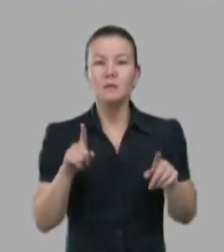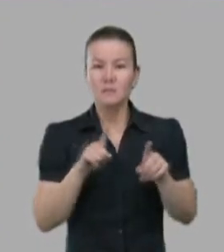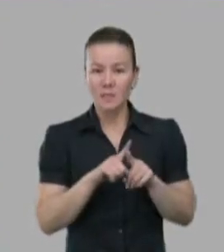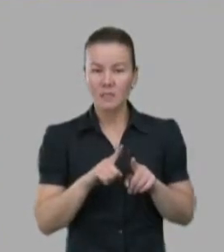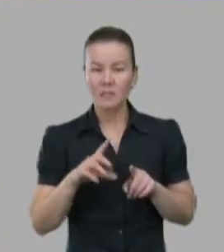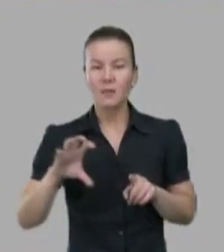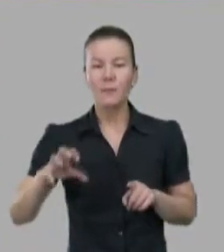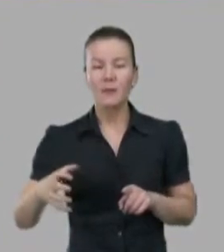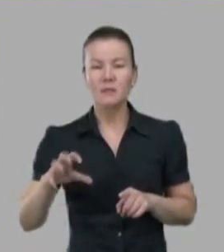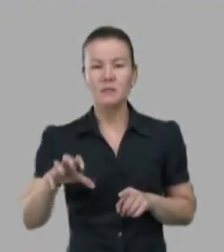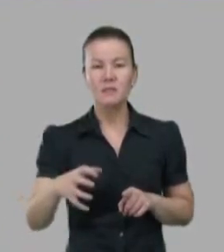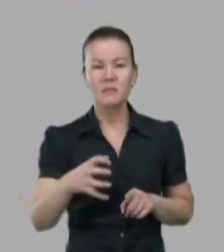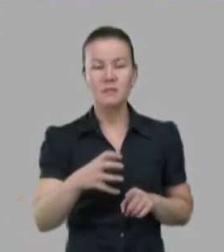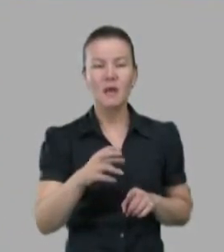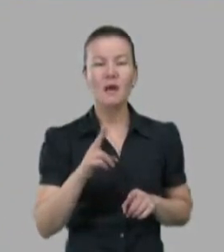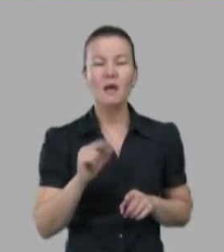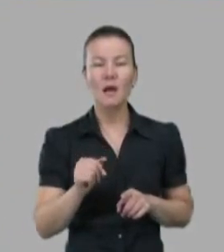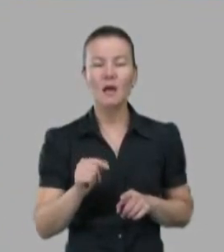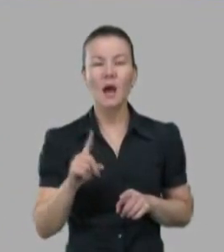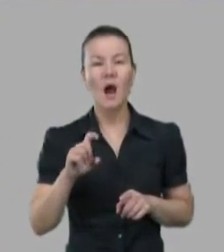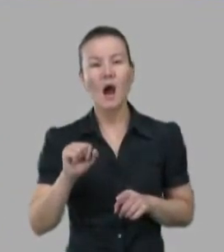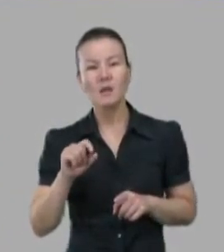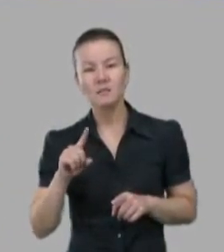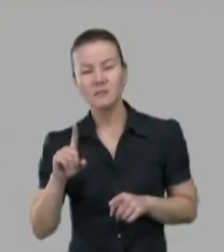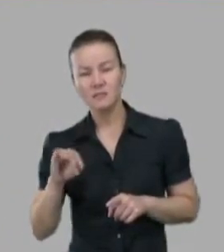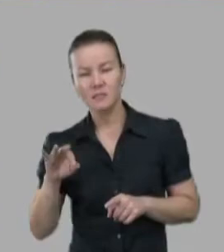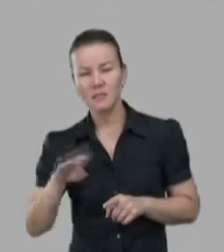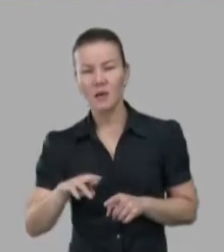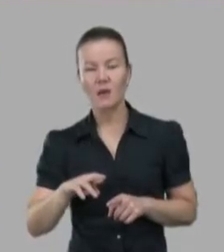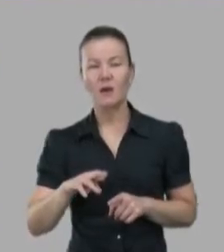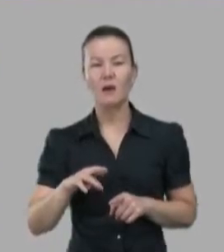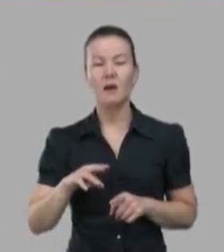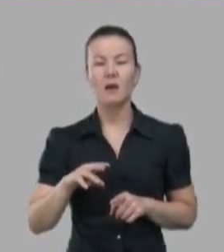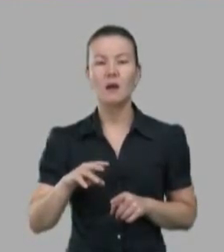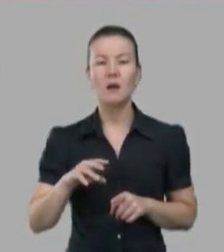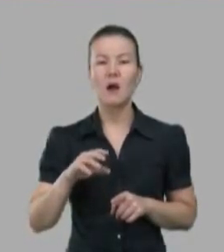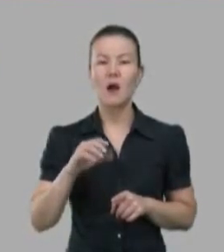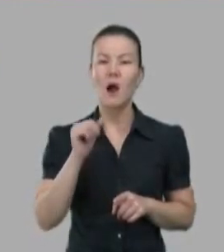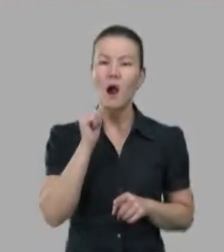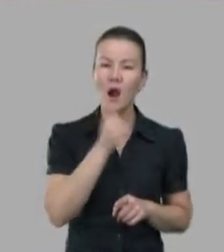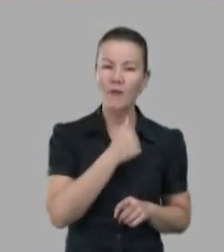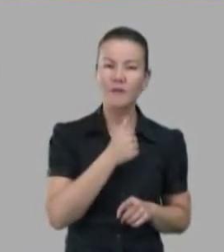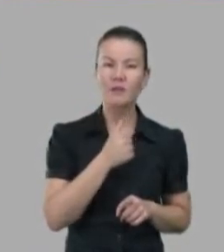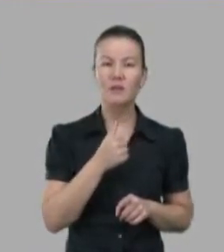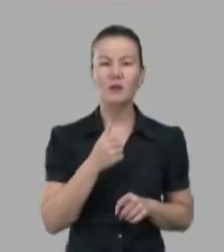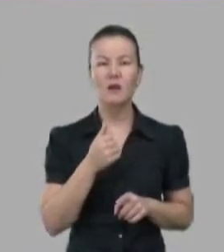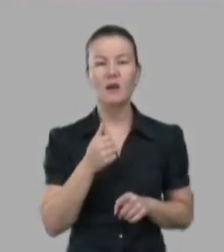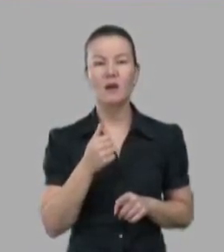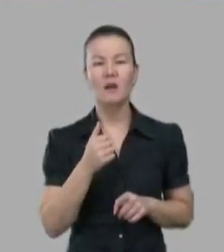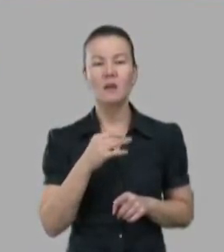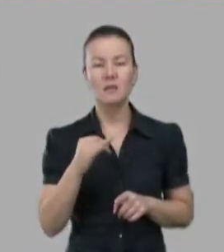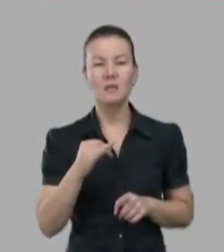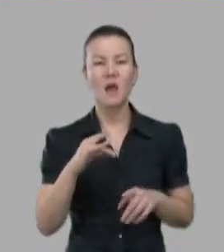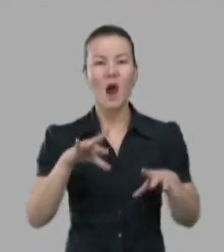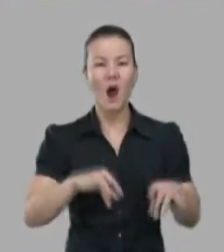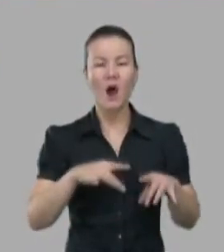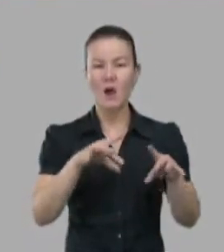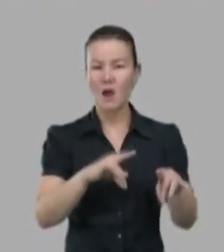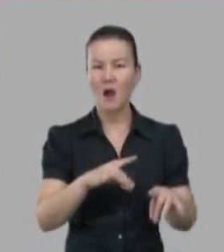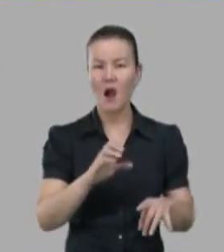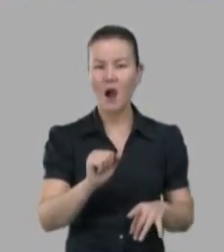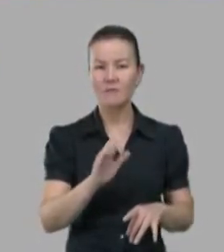Такие материки, как Азия, Африка и